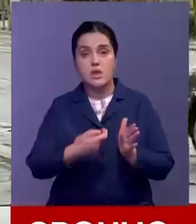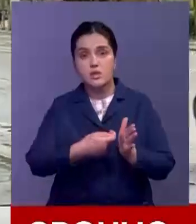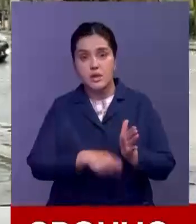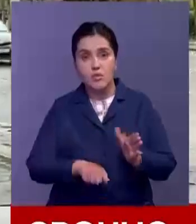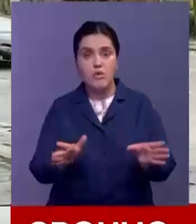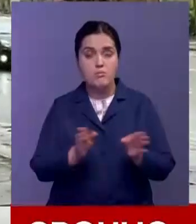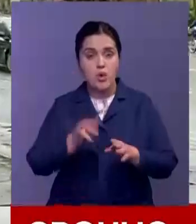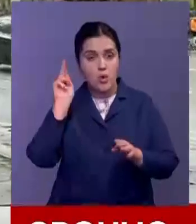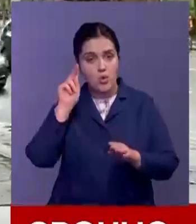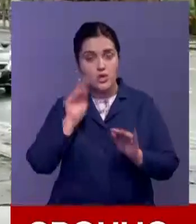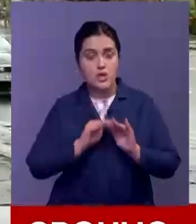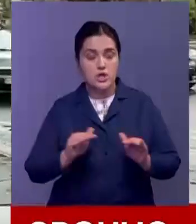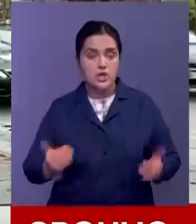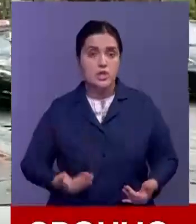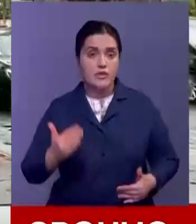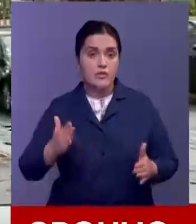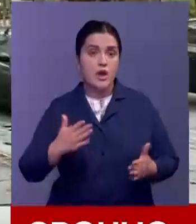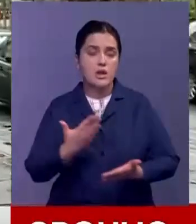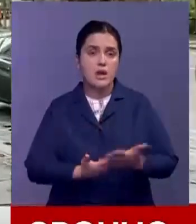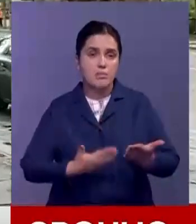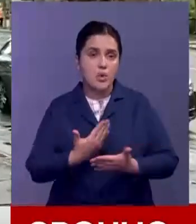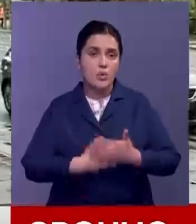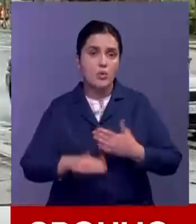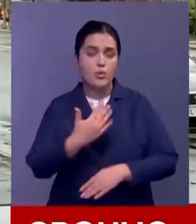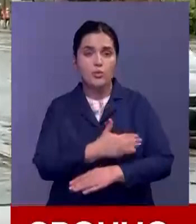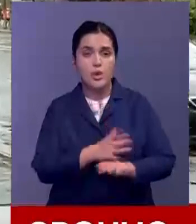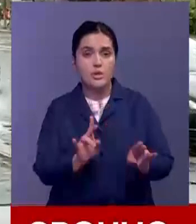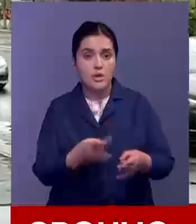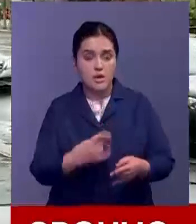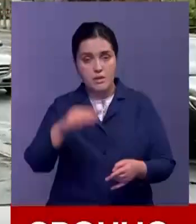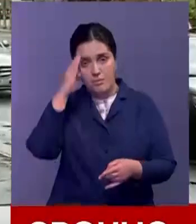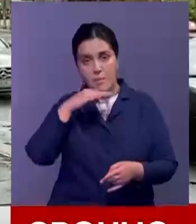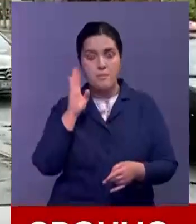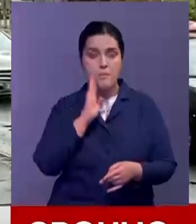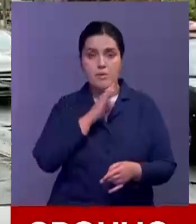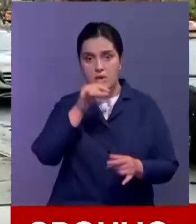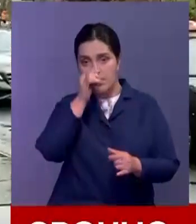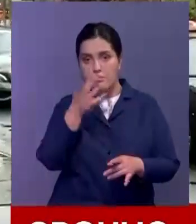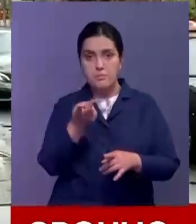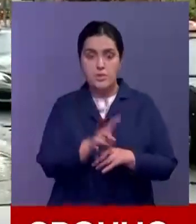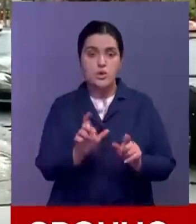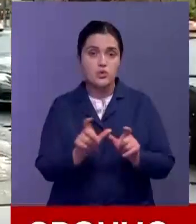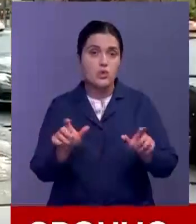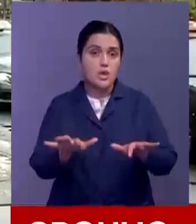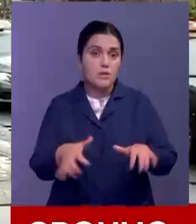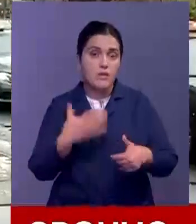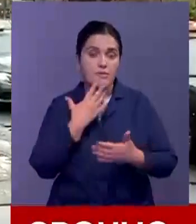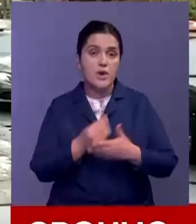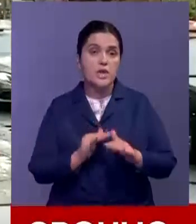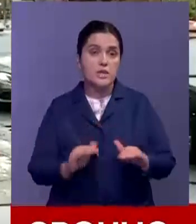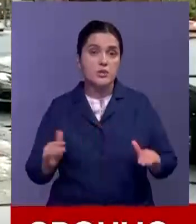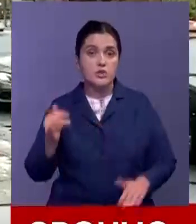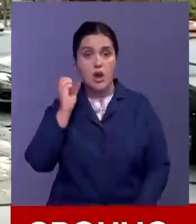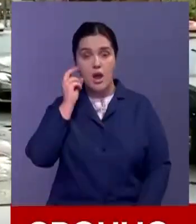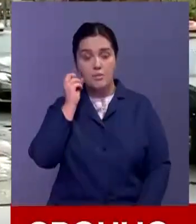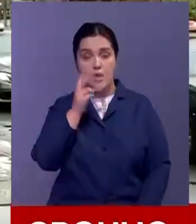учениками. Жителям этих кварталов рекомендовано не выходить на улицу пока. Родители не могут пока прийти в школу и забрать своих детей на обед. Сейчас обеденное